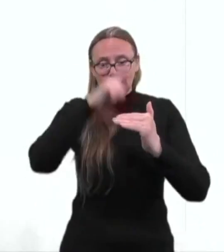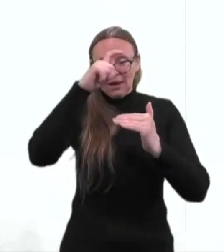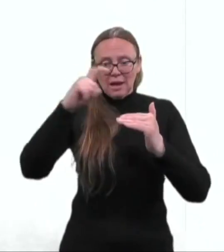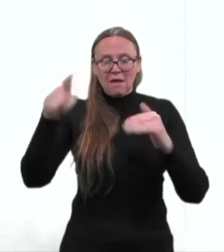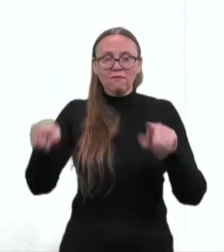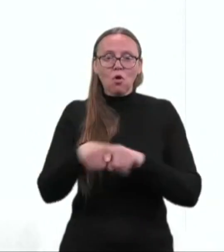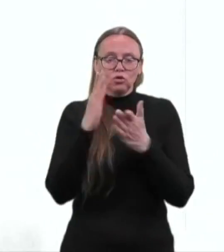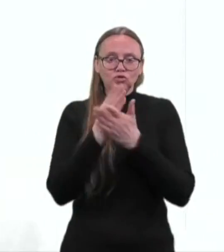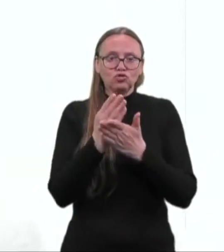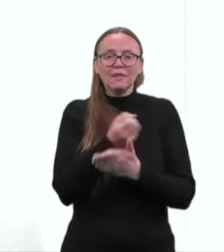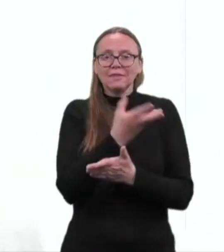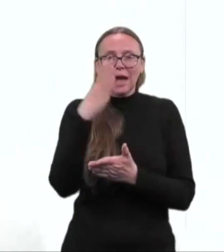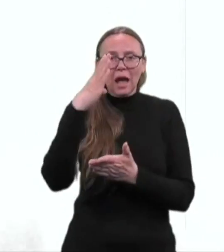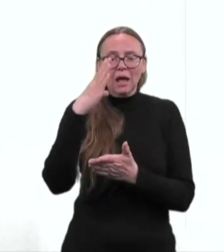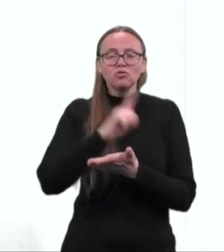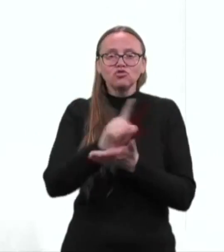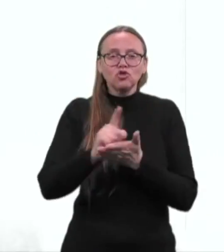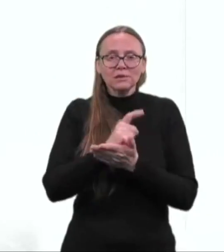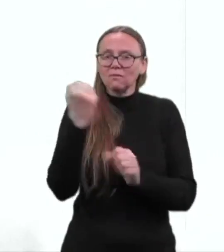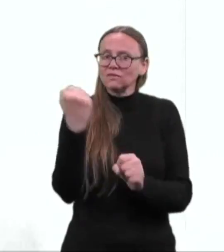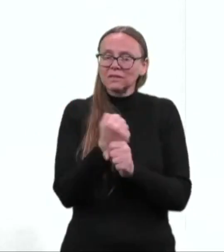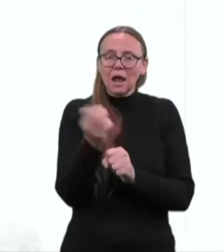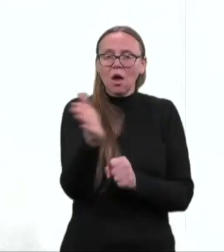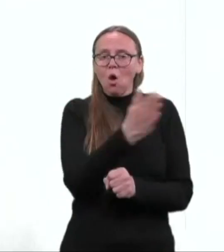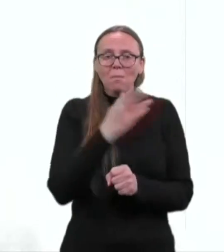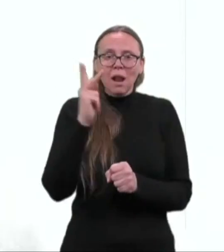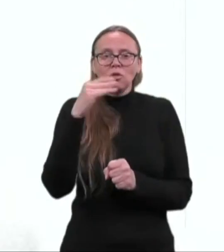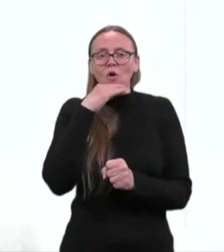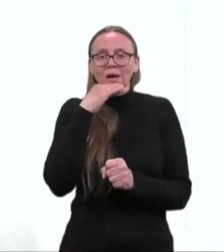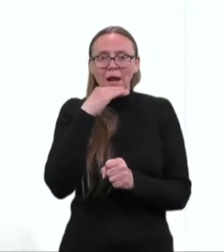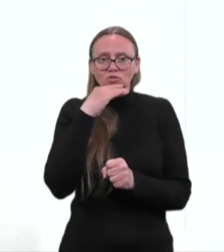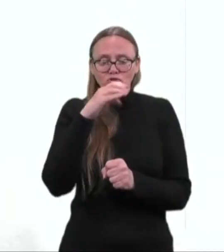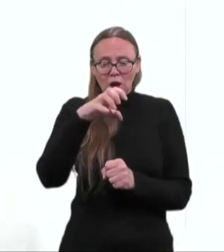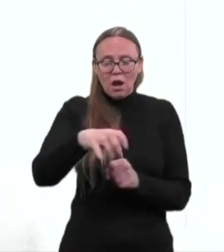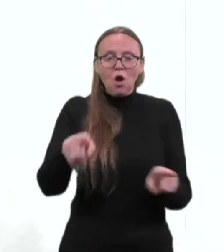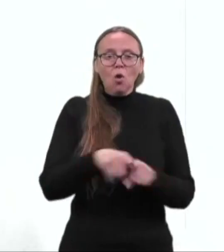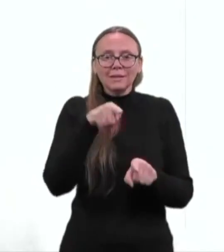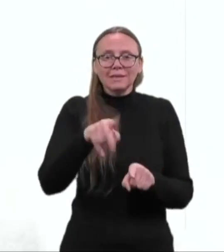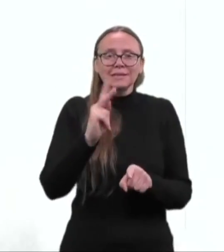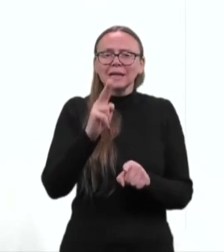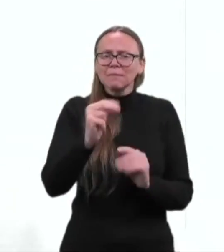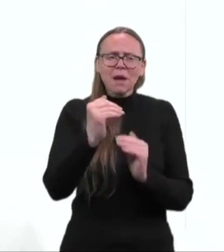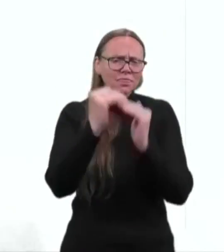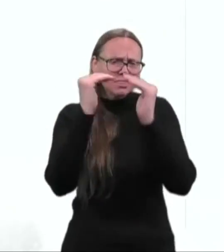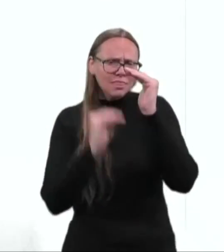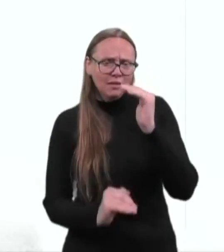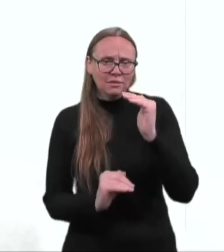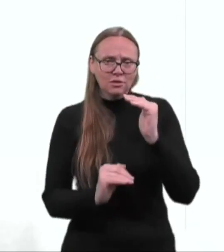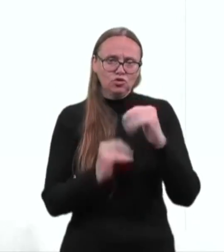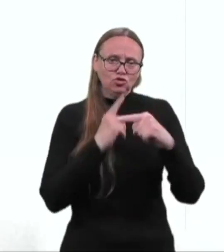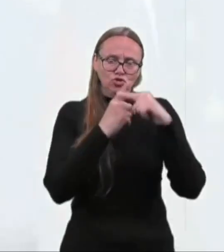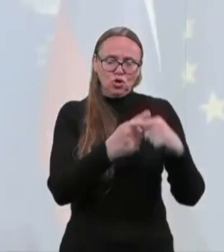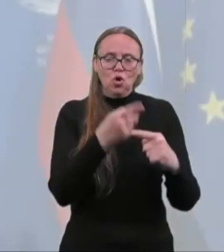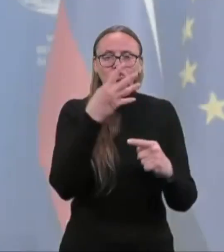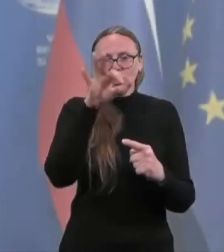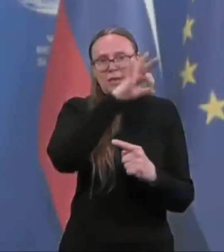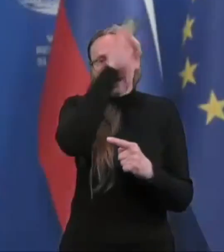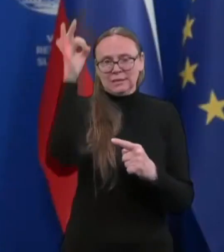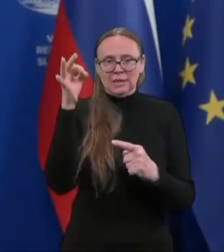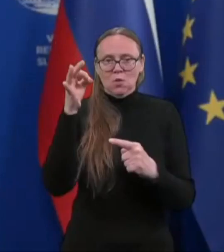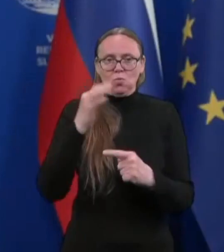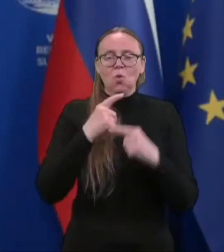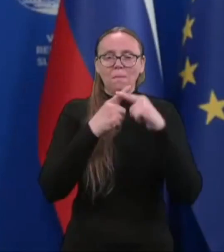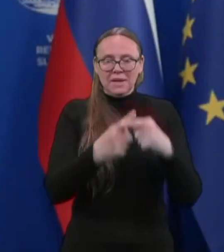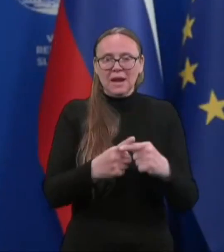nekaj časa vztraja Obalno-kraška regija kot tista regija, ki ima najnižjo 14-dnevno incidenco.